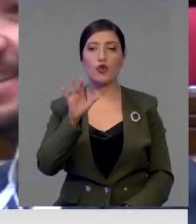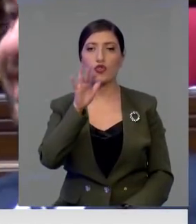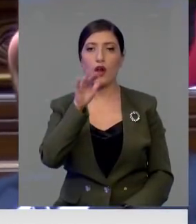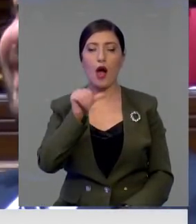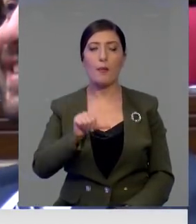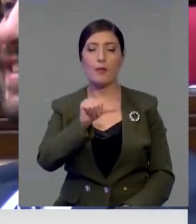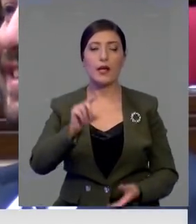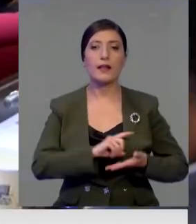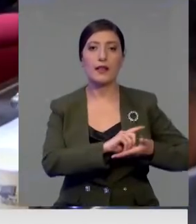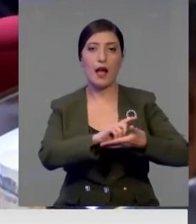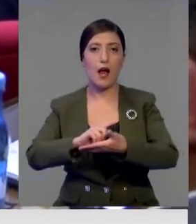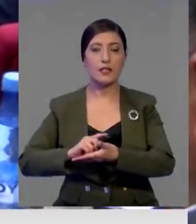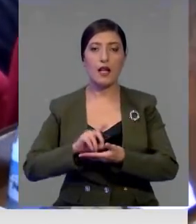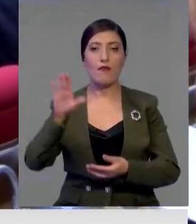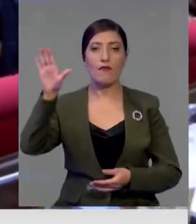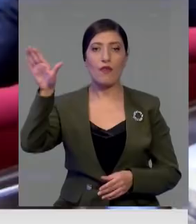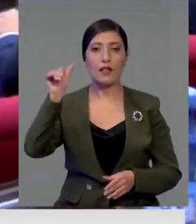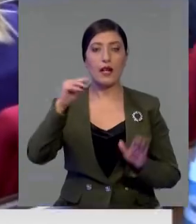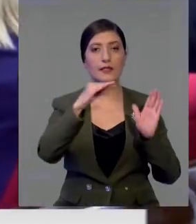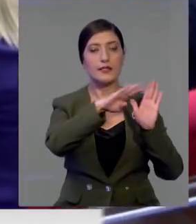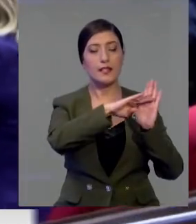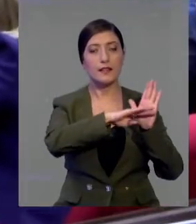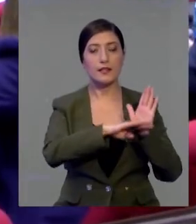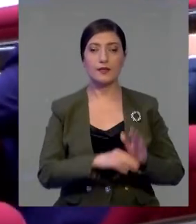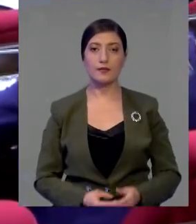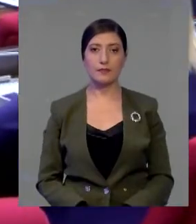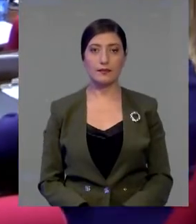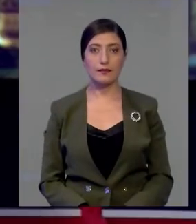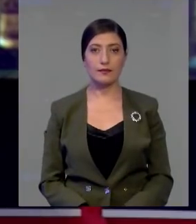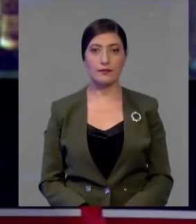վարկային համաձայնագրերը։ Կարեն Մանգասարյան, Միլենա Պողոսյան, Հայլուր։